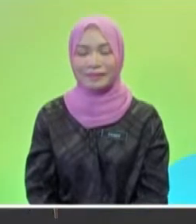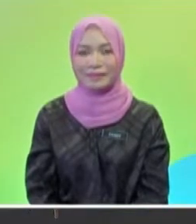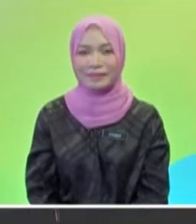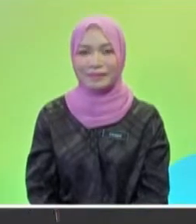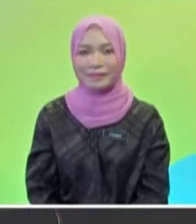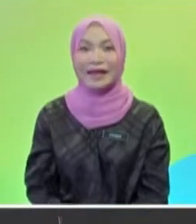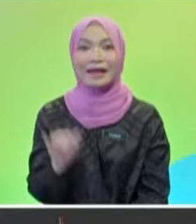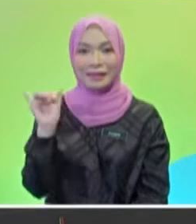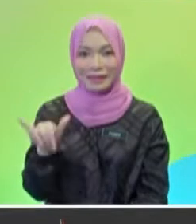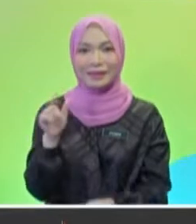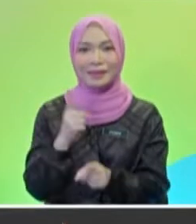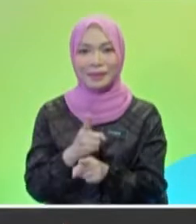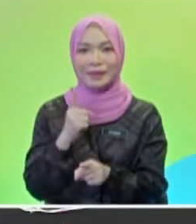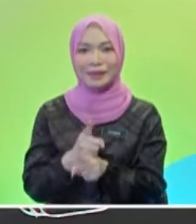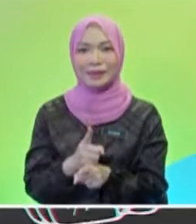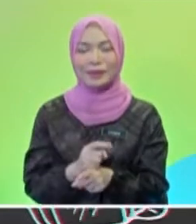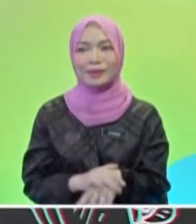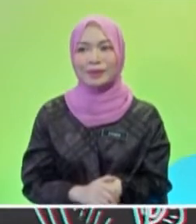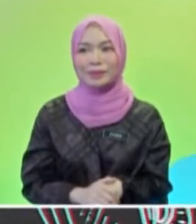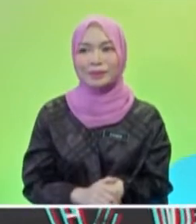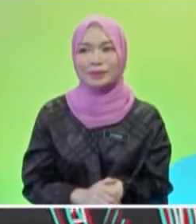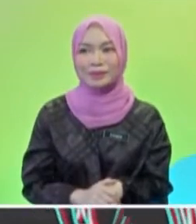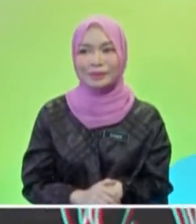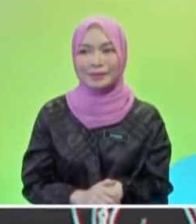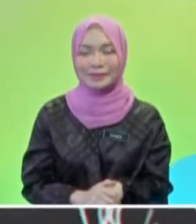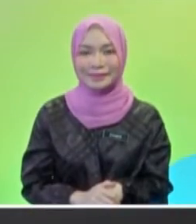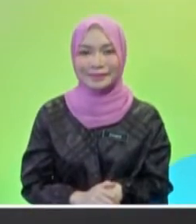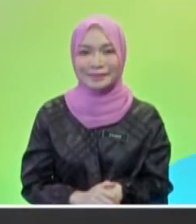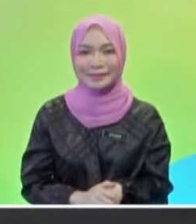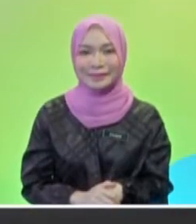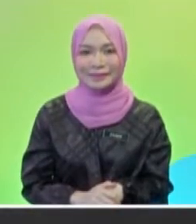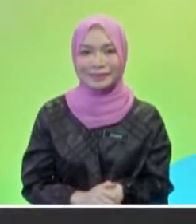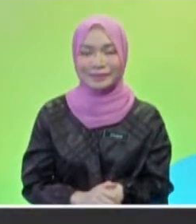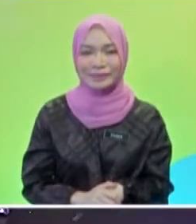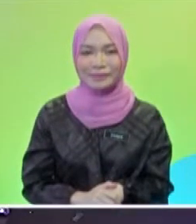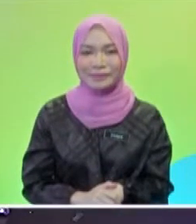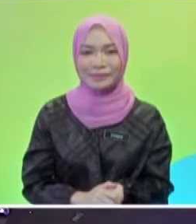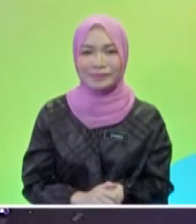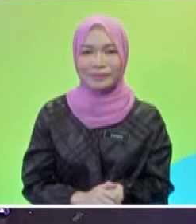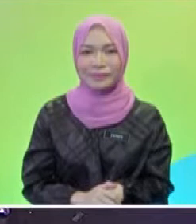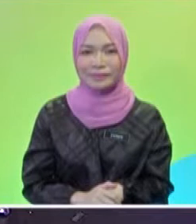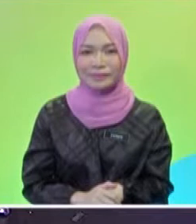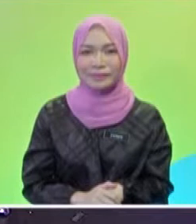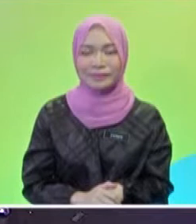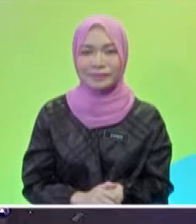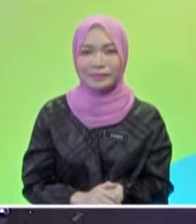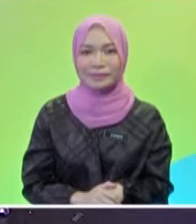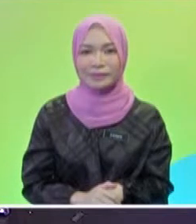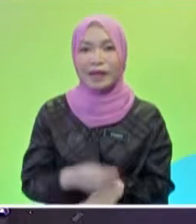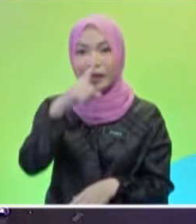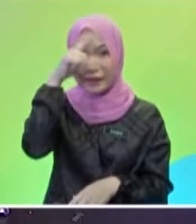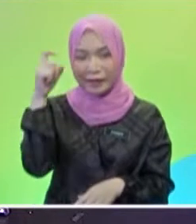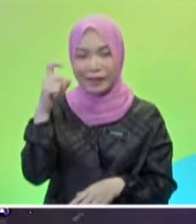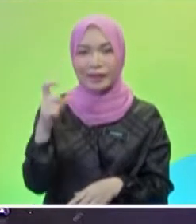betul betul betul betul itu tidak punya betul kerennya jepun menerima pancaran